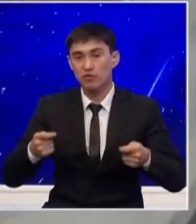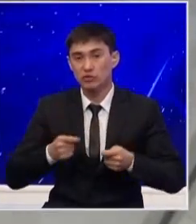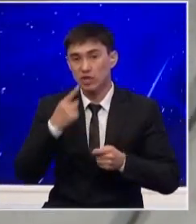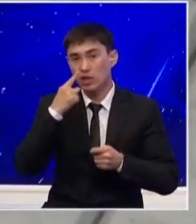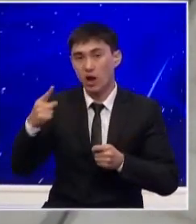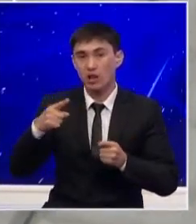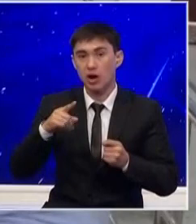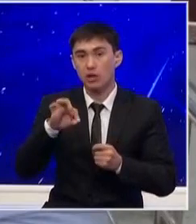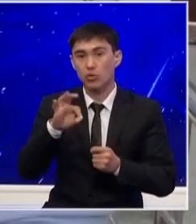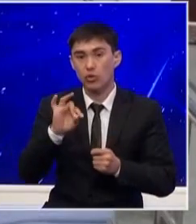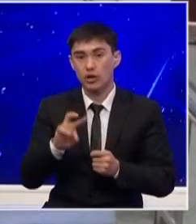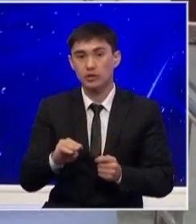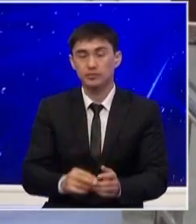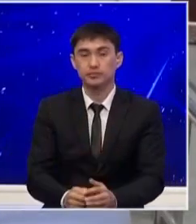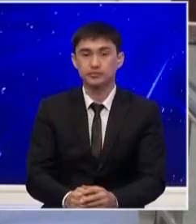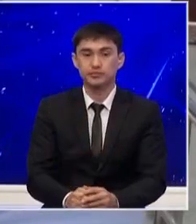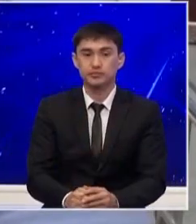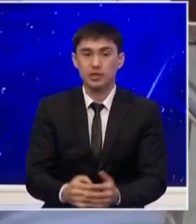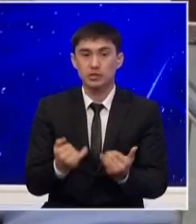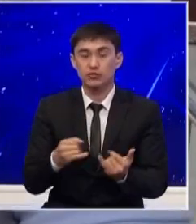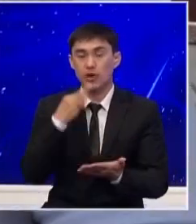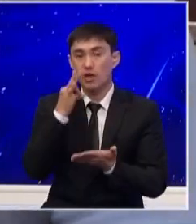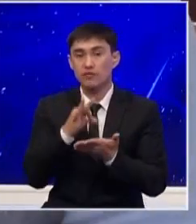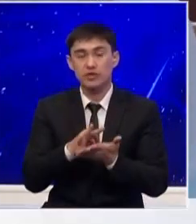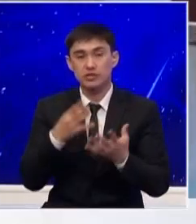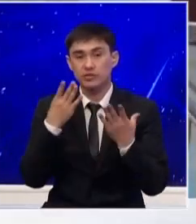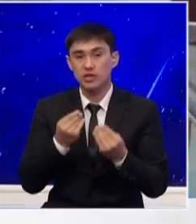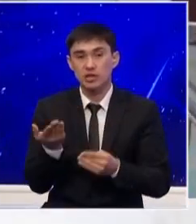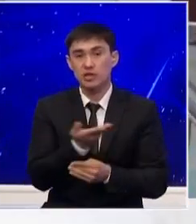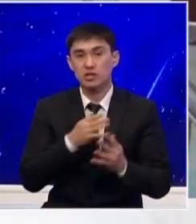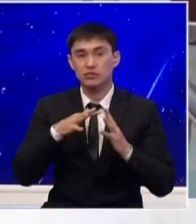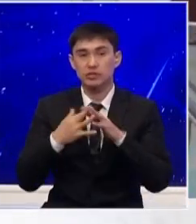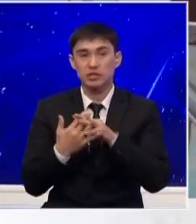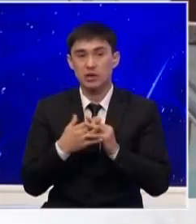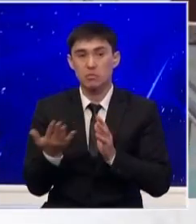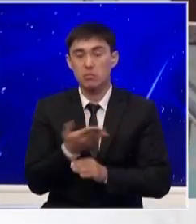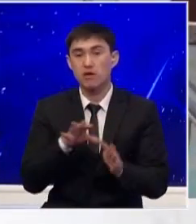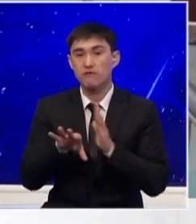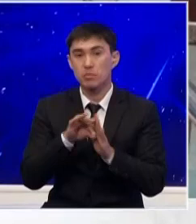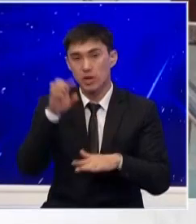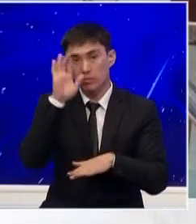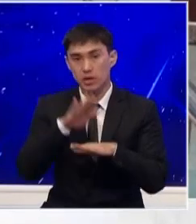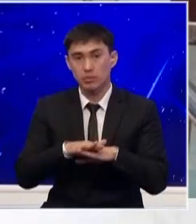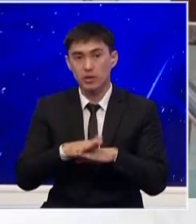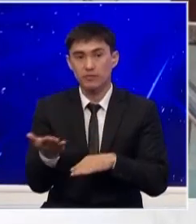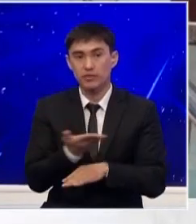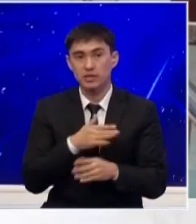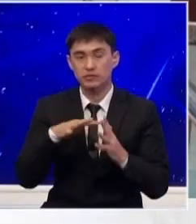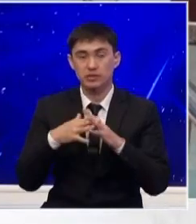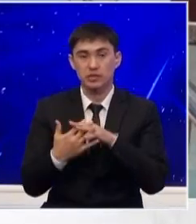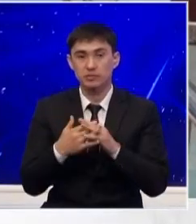дальних отгонах. Сегодня очень ответственный день для нашего села. Мы выбираем акима нашего